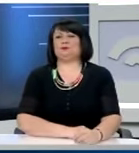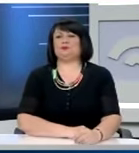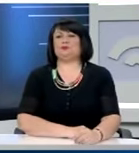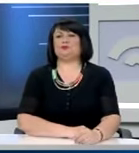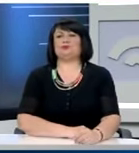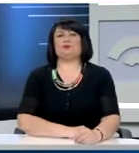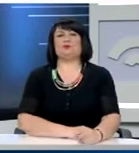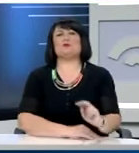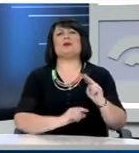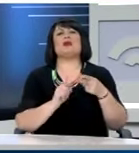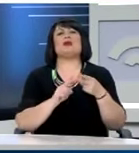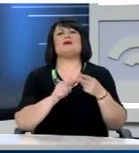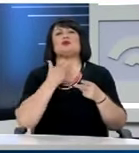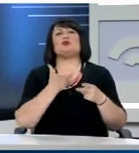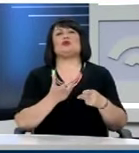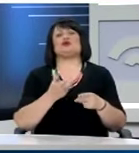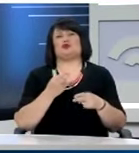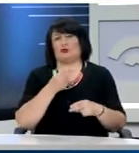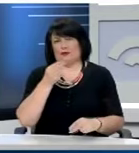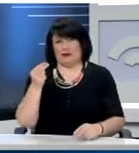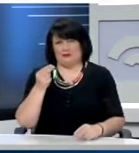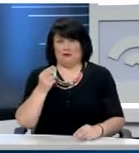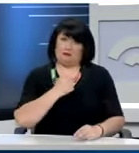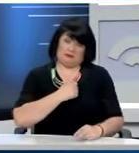Έρχομαι σε ένα δεύτερο πολύ σημαντικό κατά τη γνώμη μου ζήτημα.